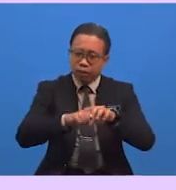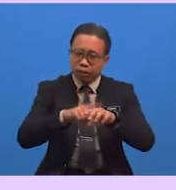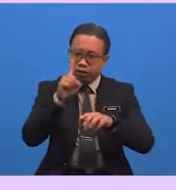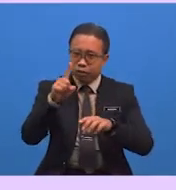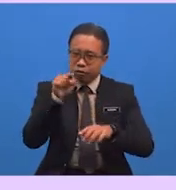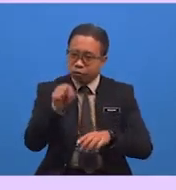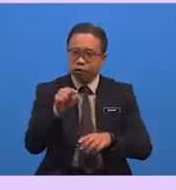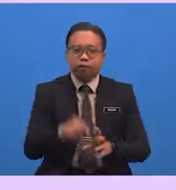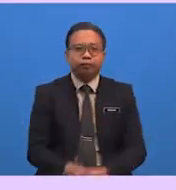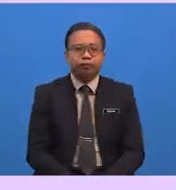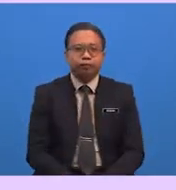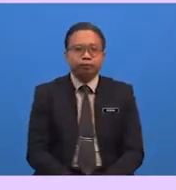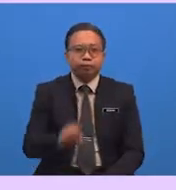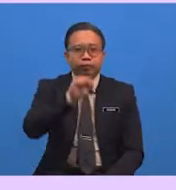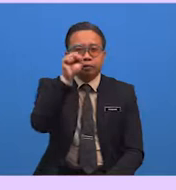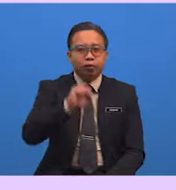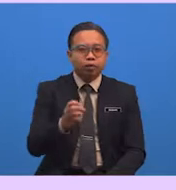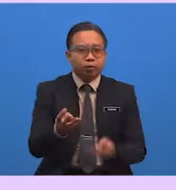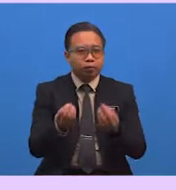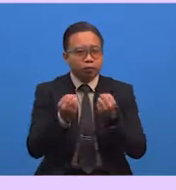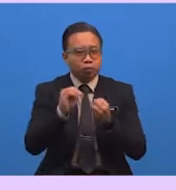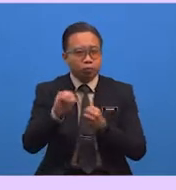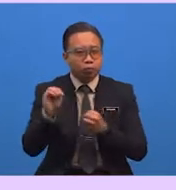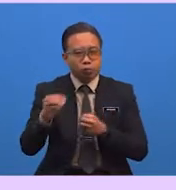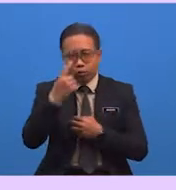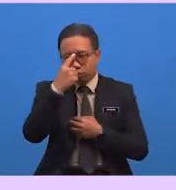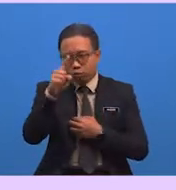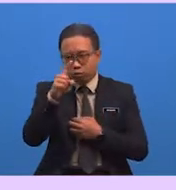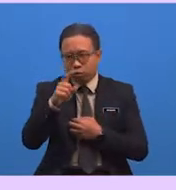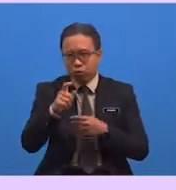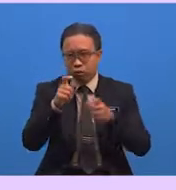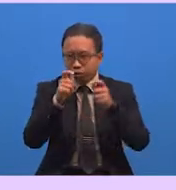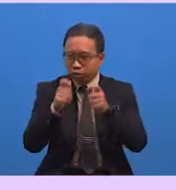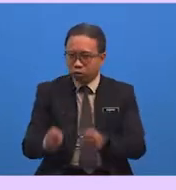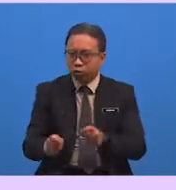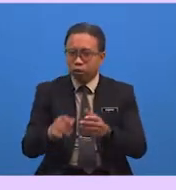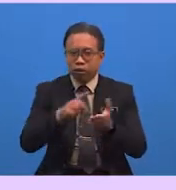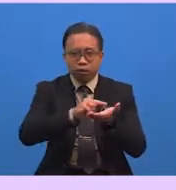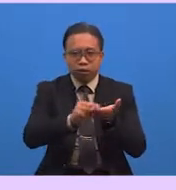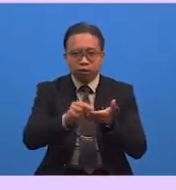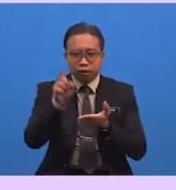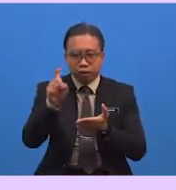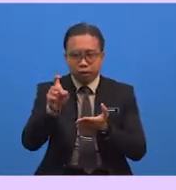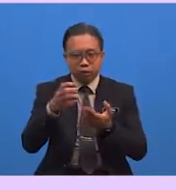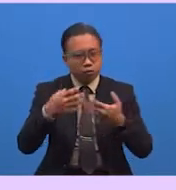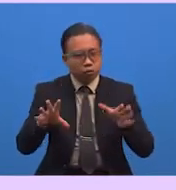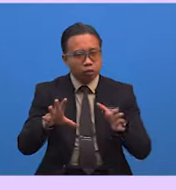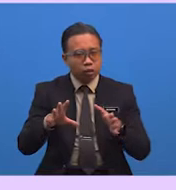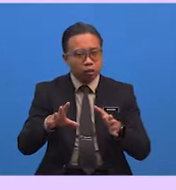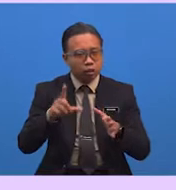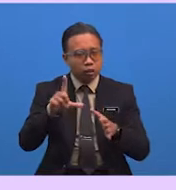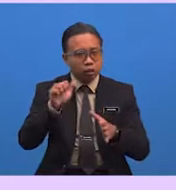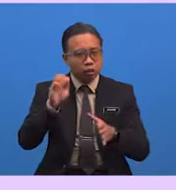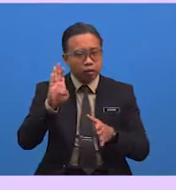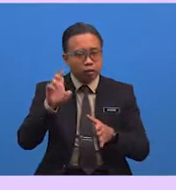titik. Soalan meminta murid-murid untuk tentukan nilai X seperti yang telah dilabel